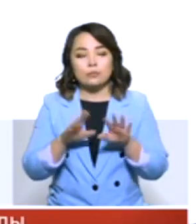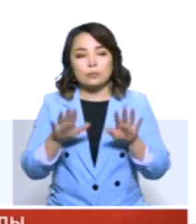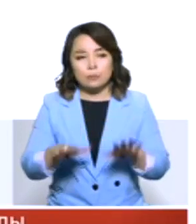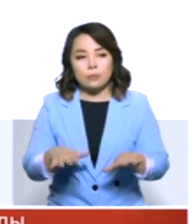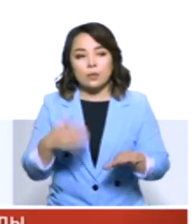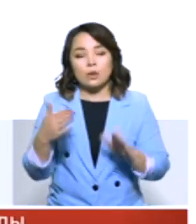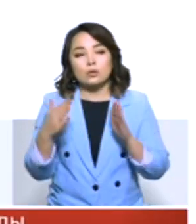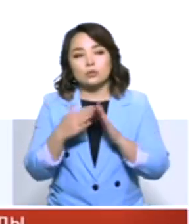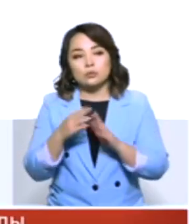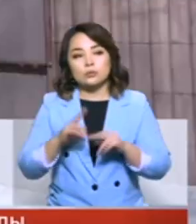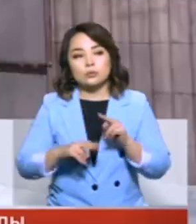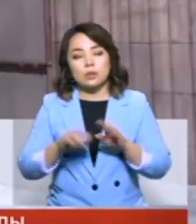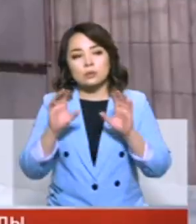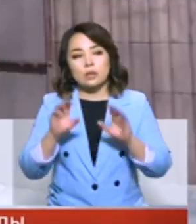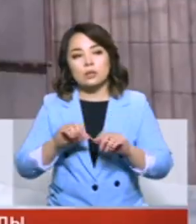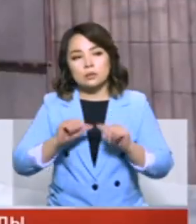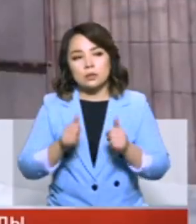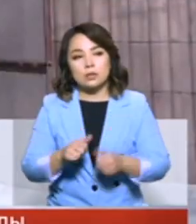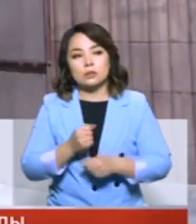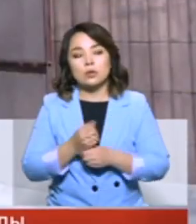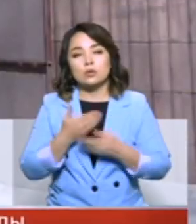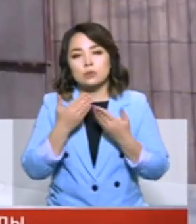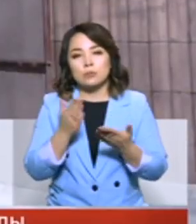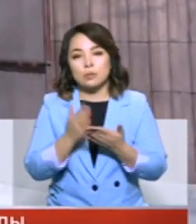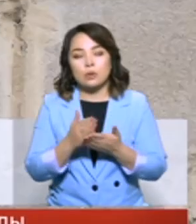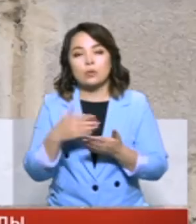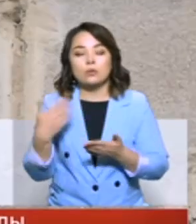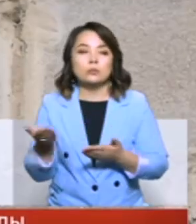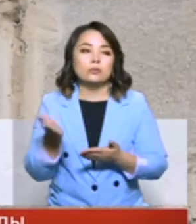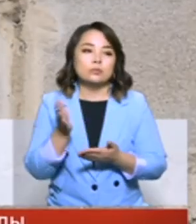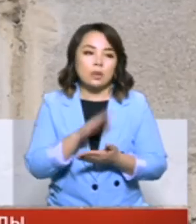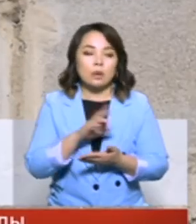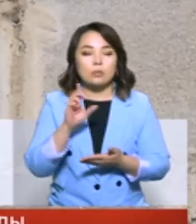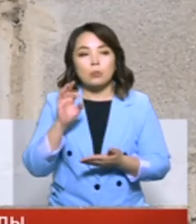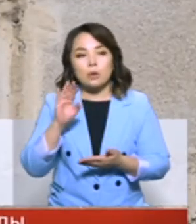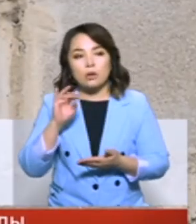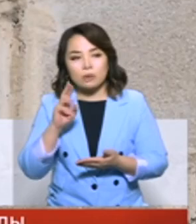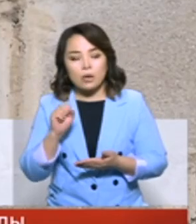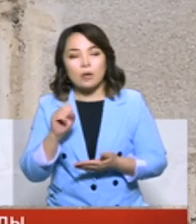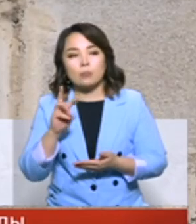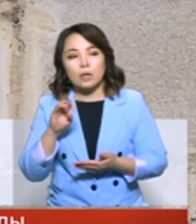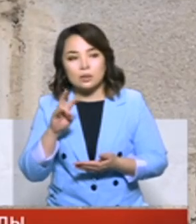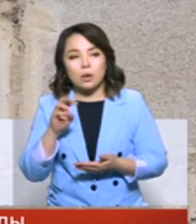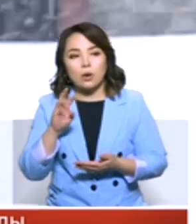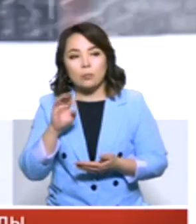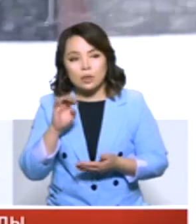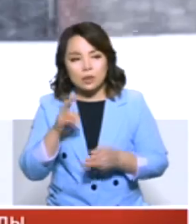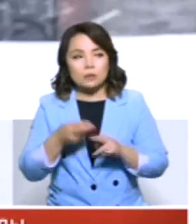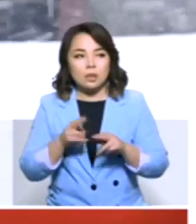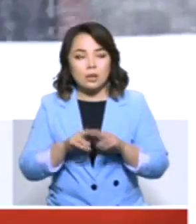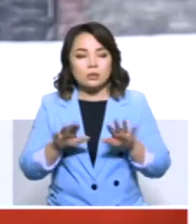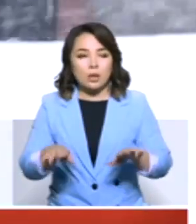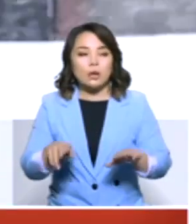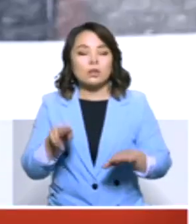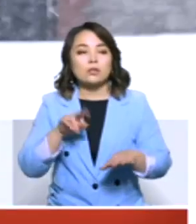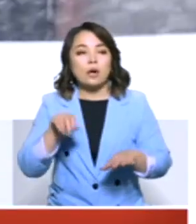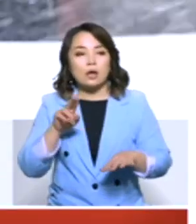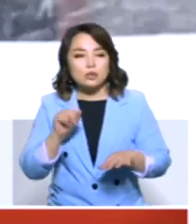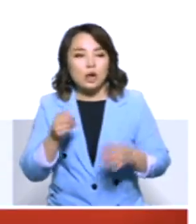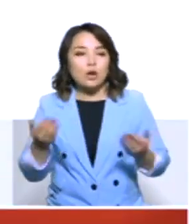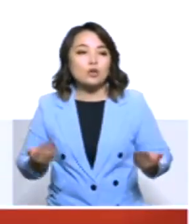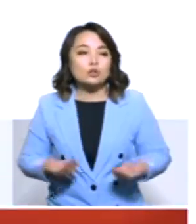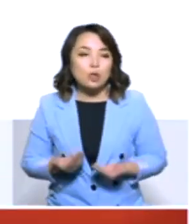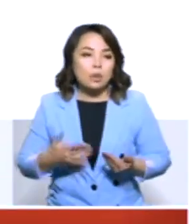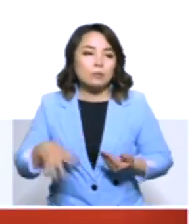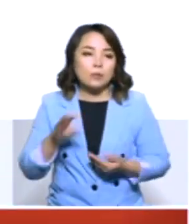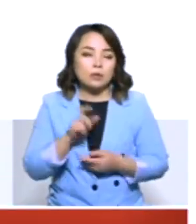Соған үйімізді жерге заңдастыруын сұрап жүрміз. Оң жақ саяжай, сол жақ Бобровка, Мирный, Водный кенттеріндегі дачалардағы тұрып жатқан халықтың